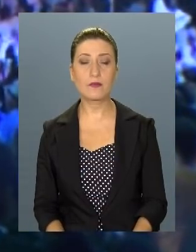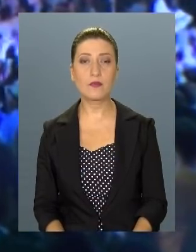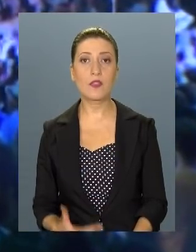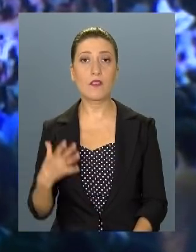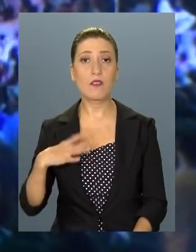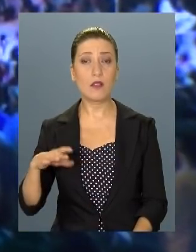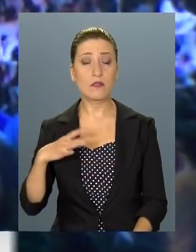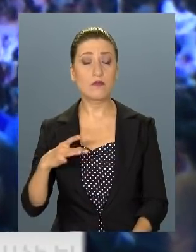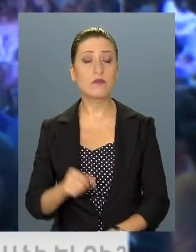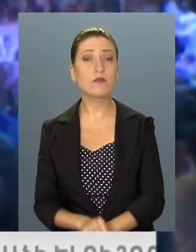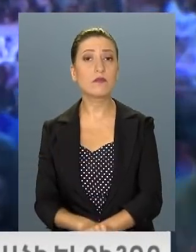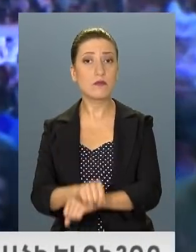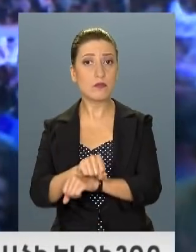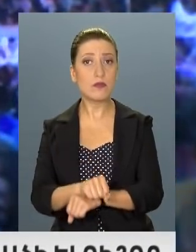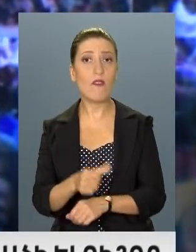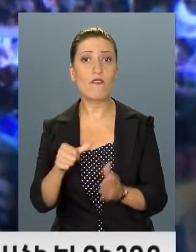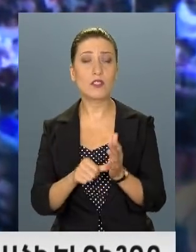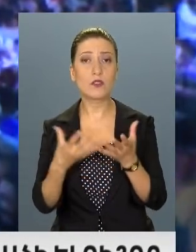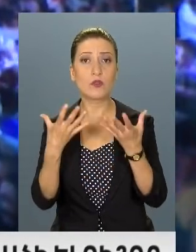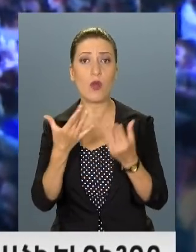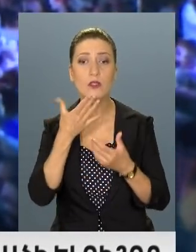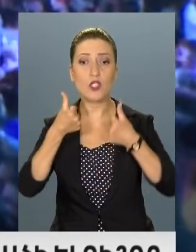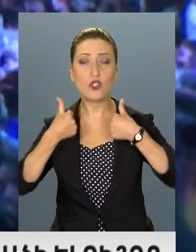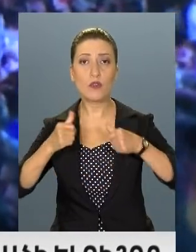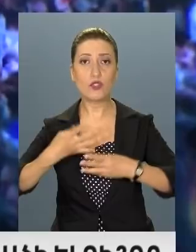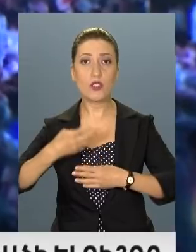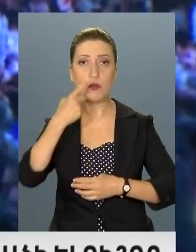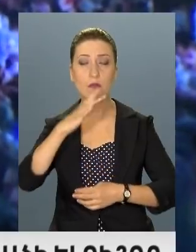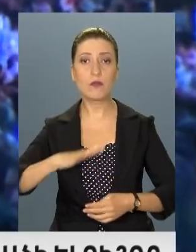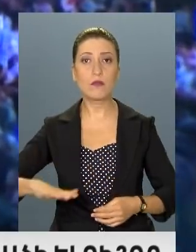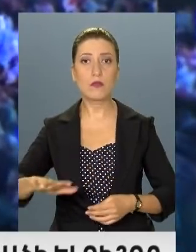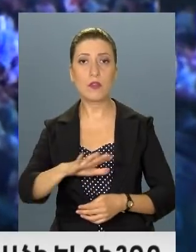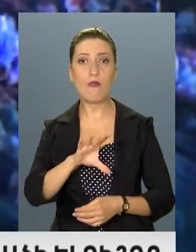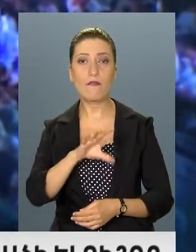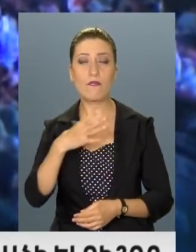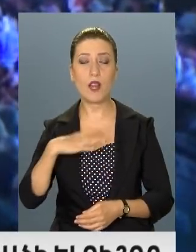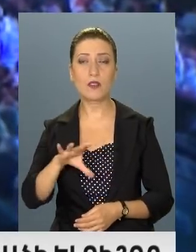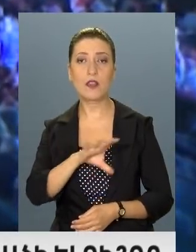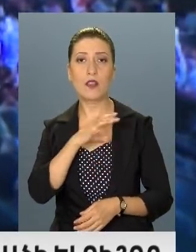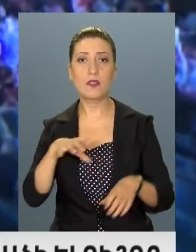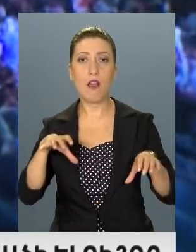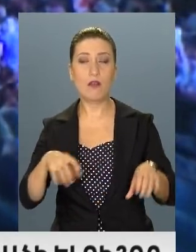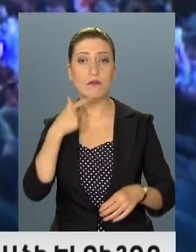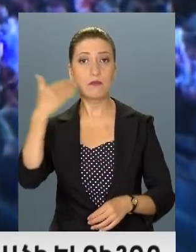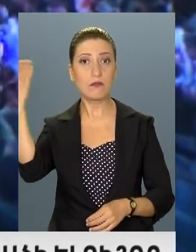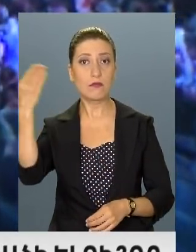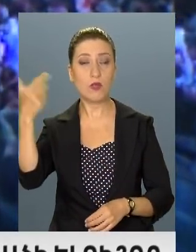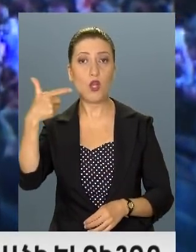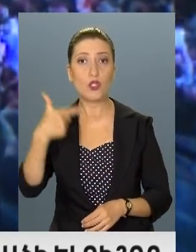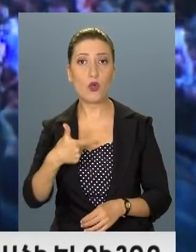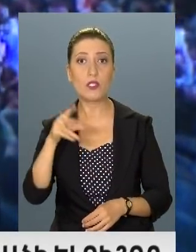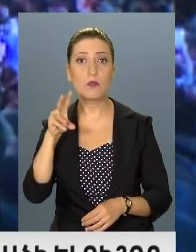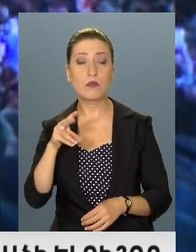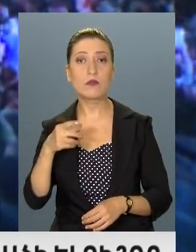Թբիլիսիում ցույցերի 6-րդ օրը խորհրդարանի դիմաց կառուցած բեմից Վրաստանի նախկին նախագահն է ելույթ ունեցել։ Գյորգի